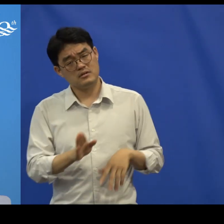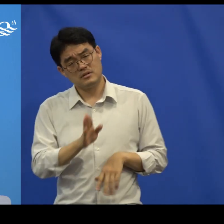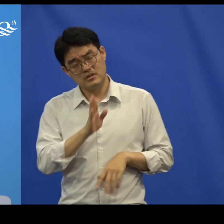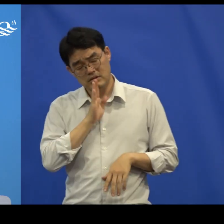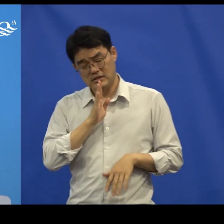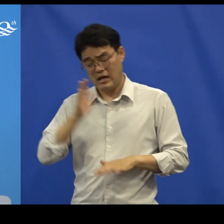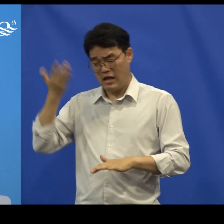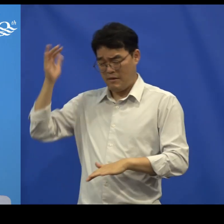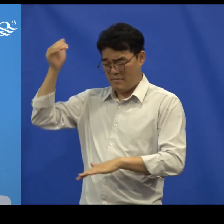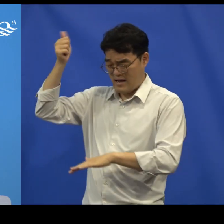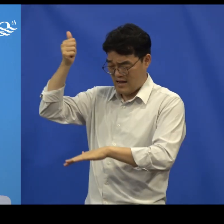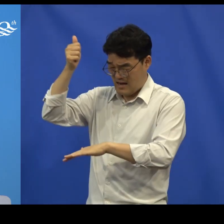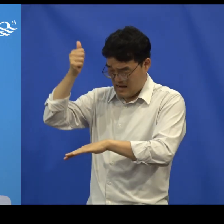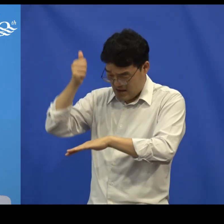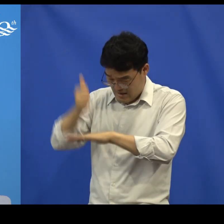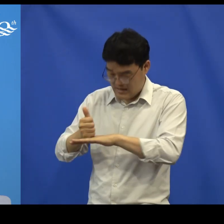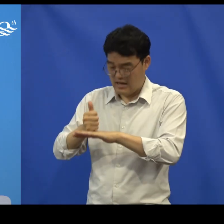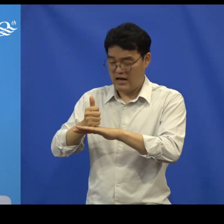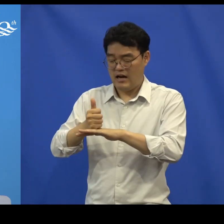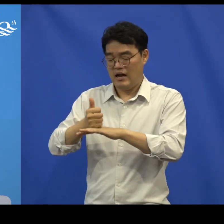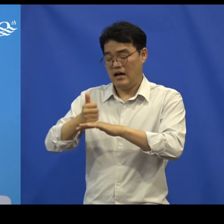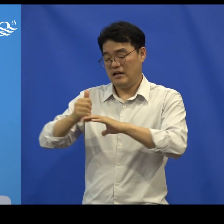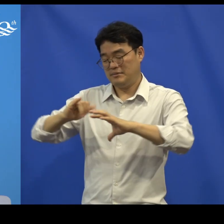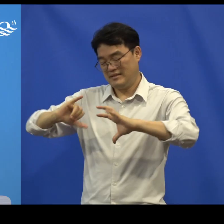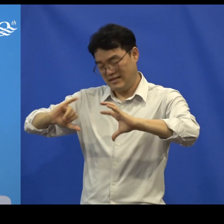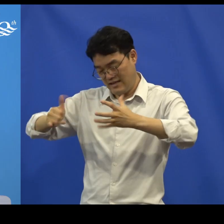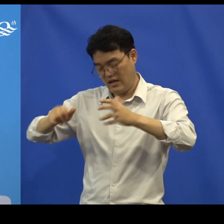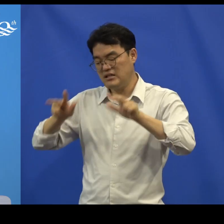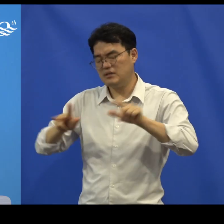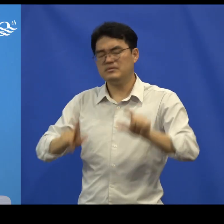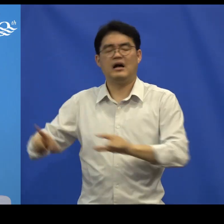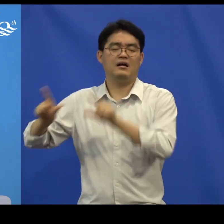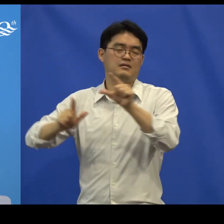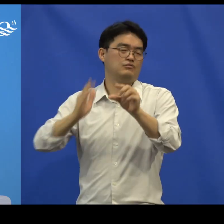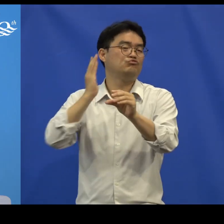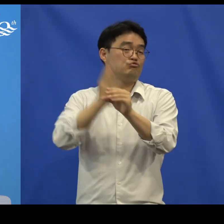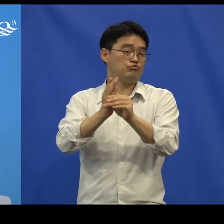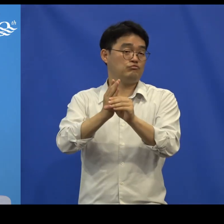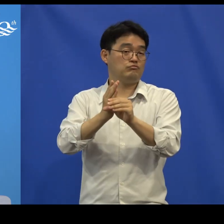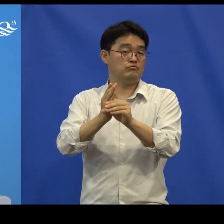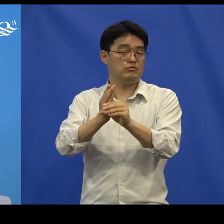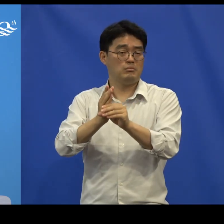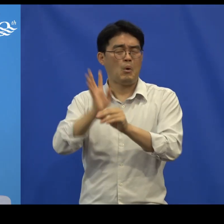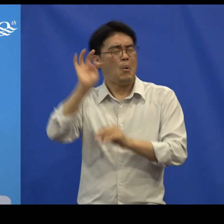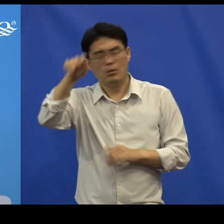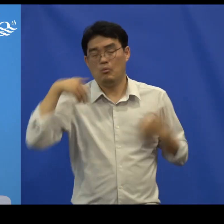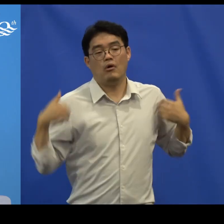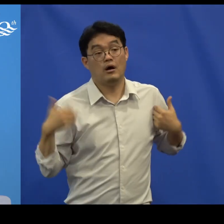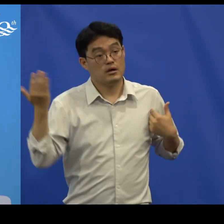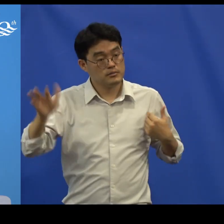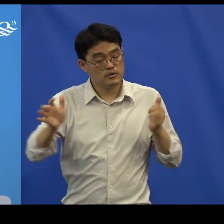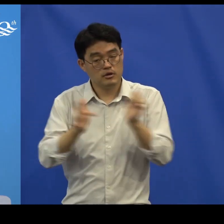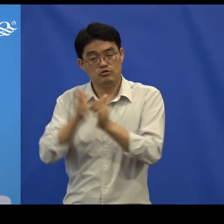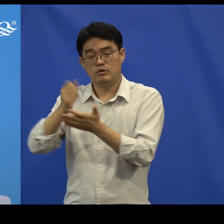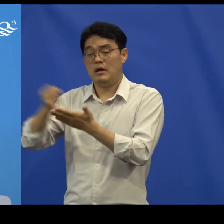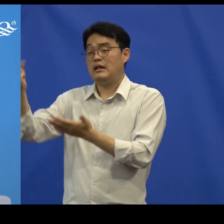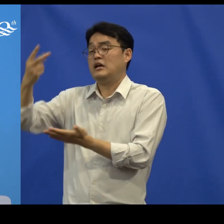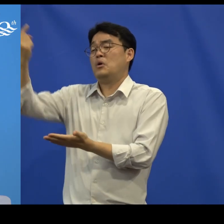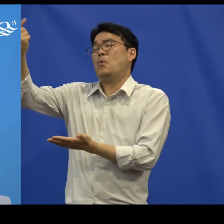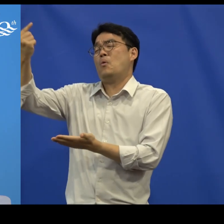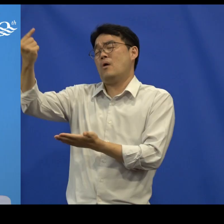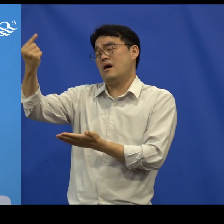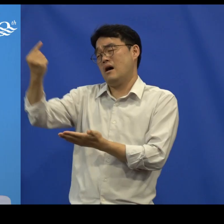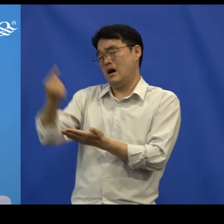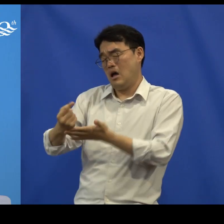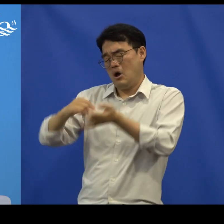말세의 지말이라고 그러죠. 끝 중에 끝이라고 얘기합니다. 아직 여러분, 이제 그분은 곧 오십니다.